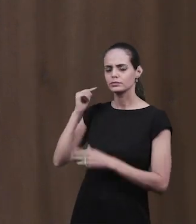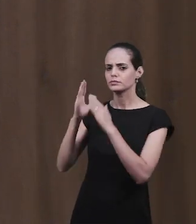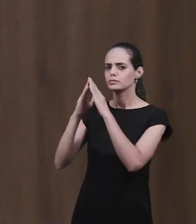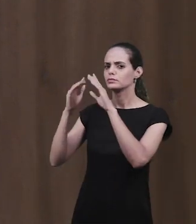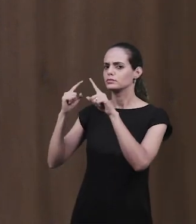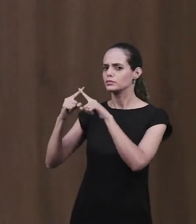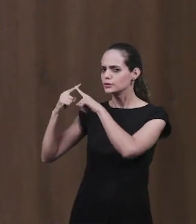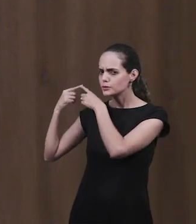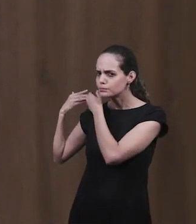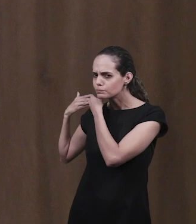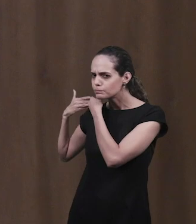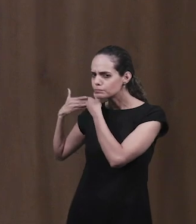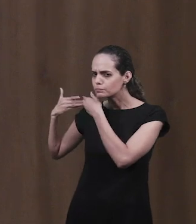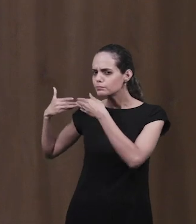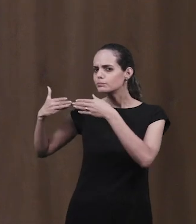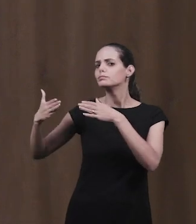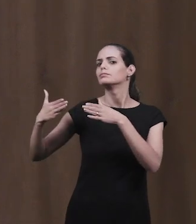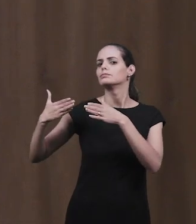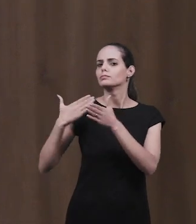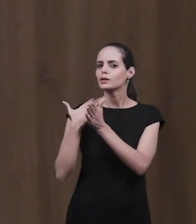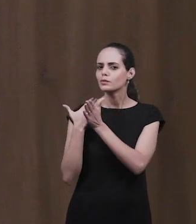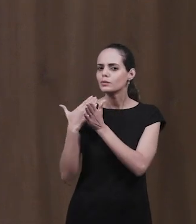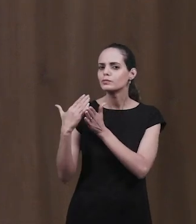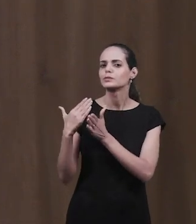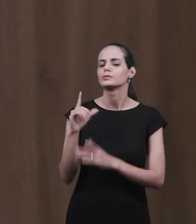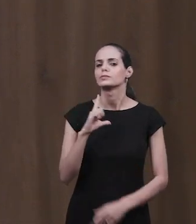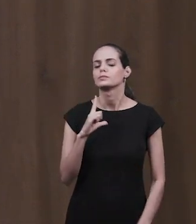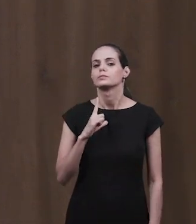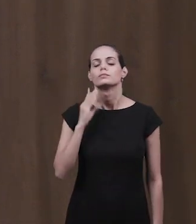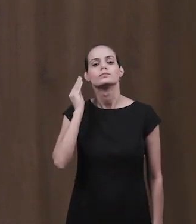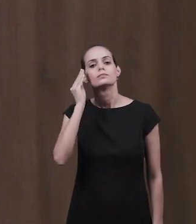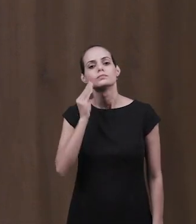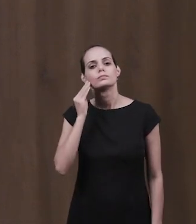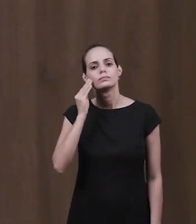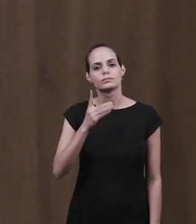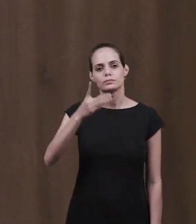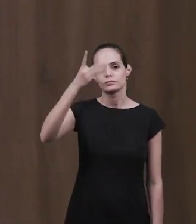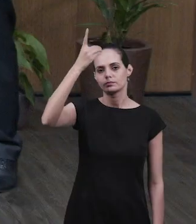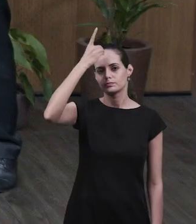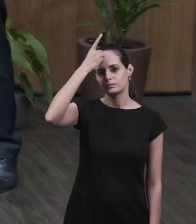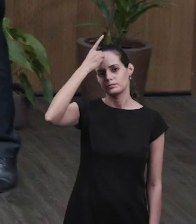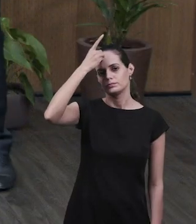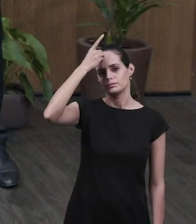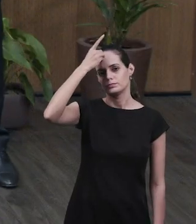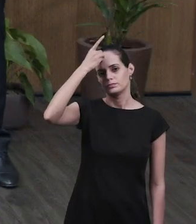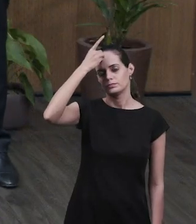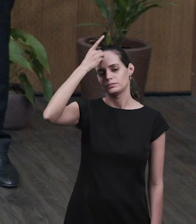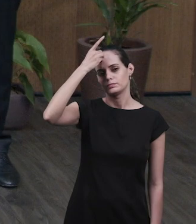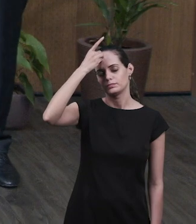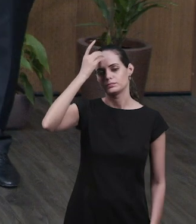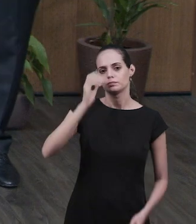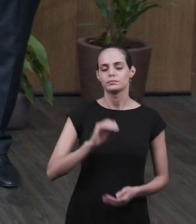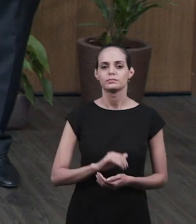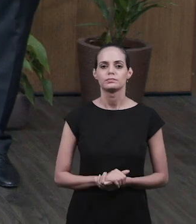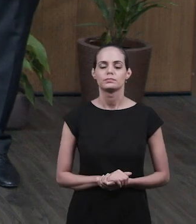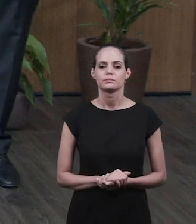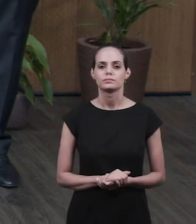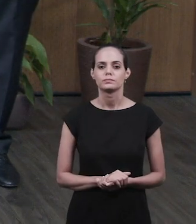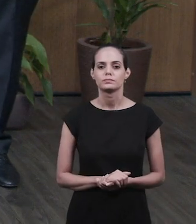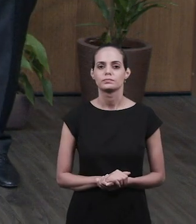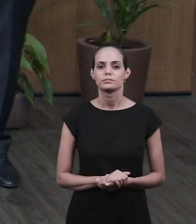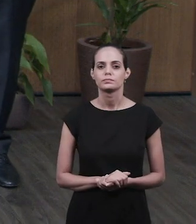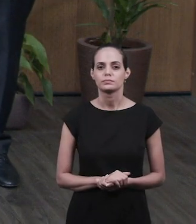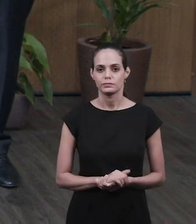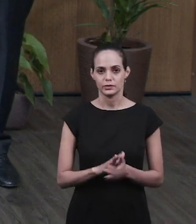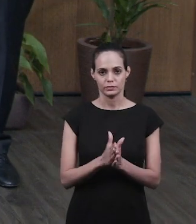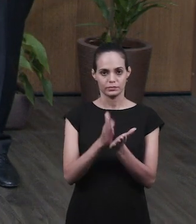important. Déjà, dans ce temps, l'Église, elle a commencé à avoir des expériences avec les dons spirituels.